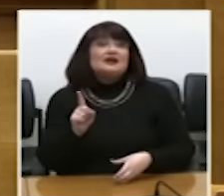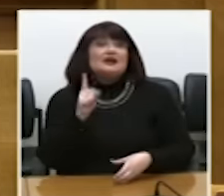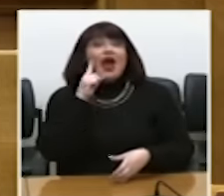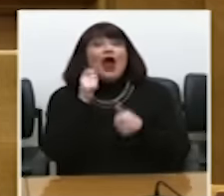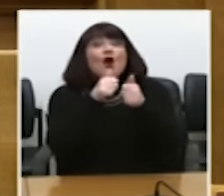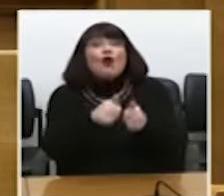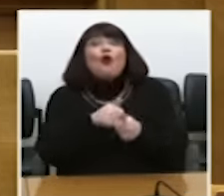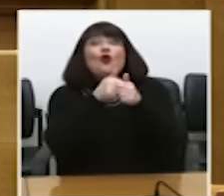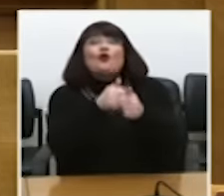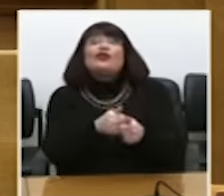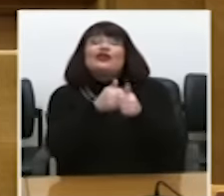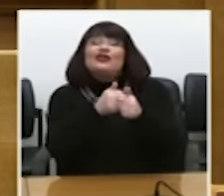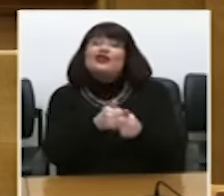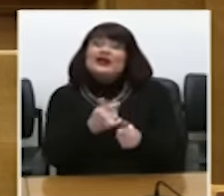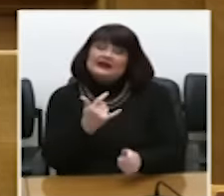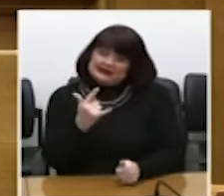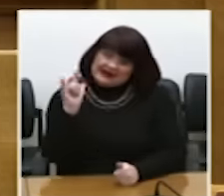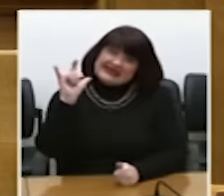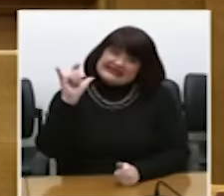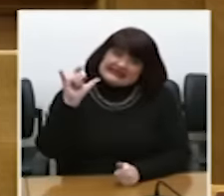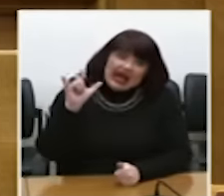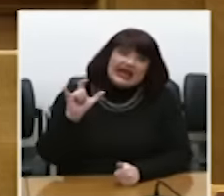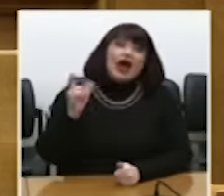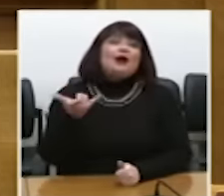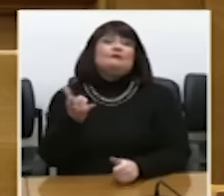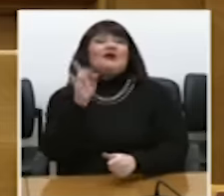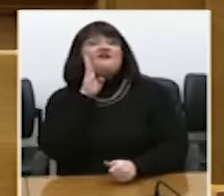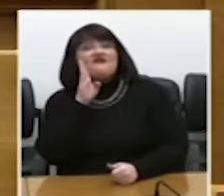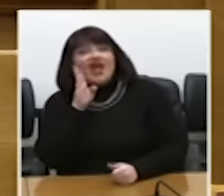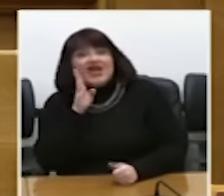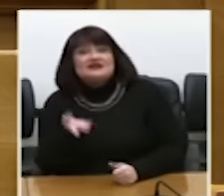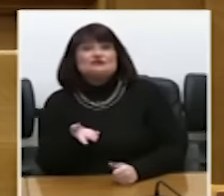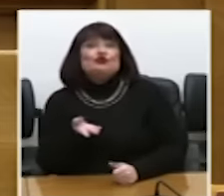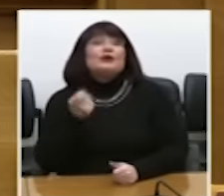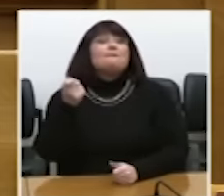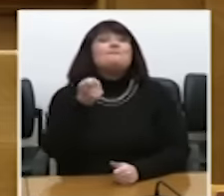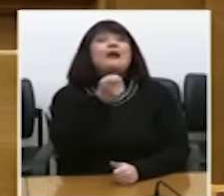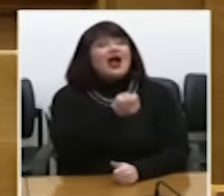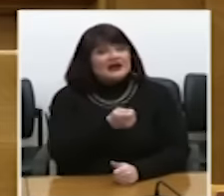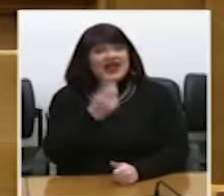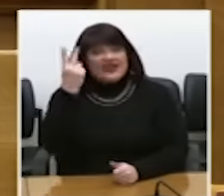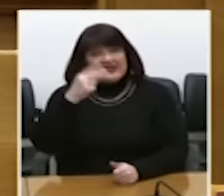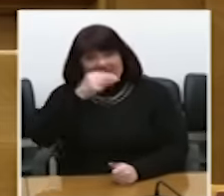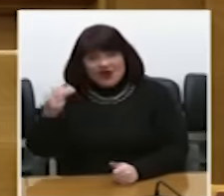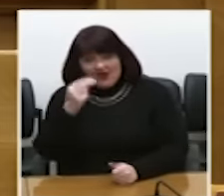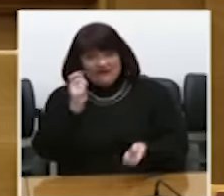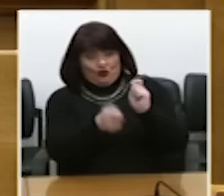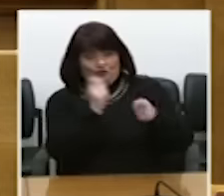πολύ πολύ να εμφανιστούν για να ψηφίσουν αρχηγό με 2 ευρώ. Και μετά δεν τους ξαναβλέπει και